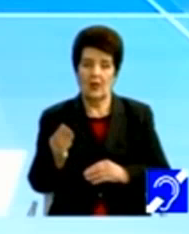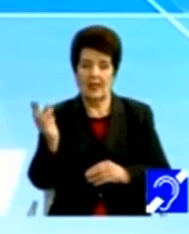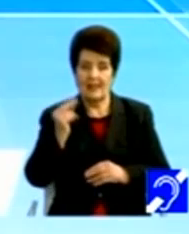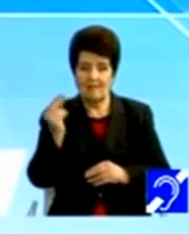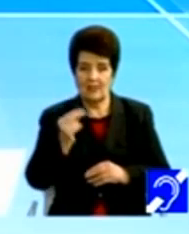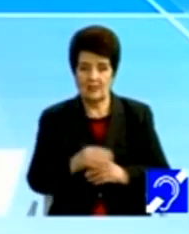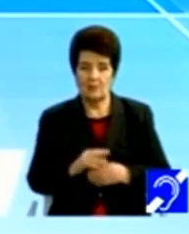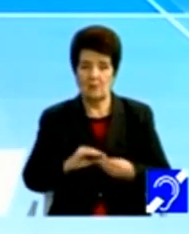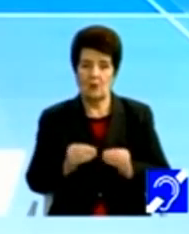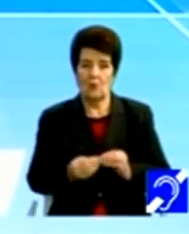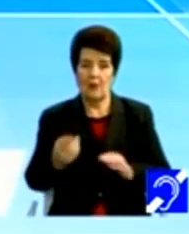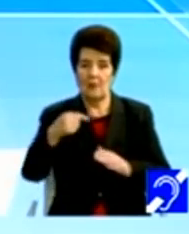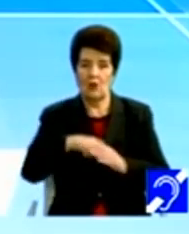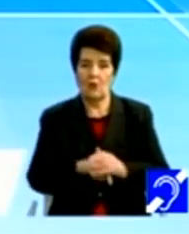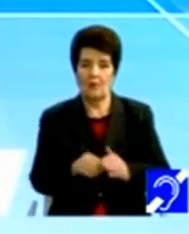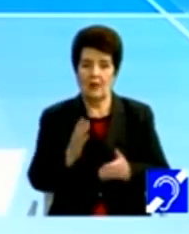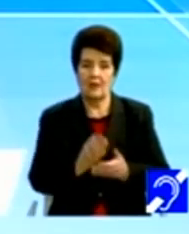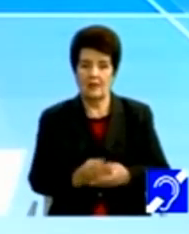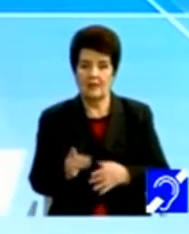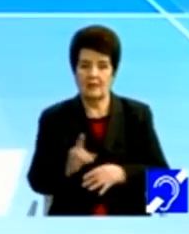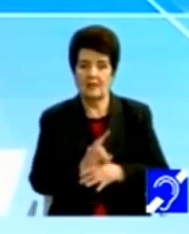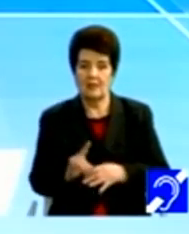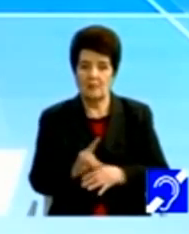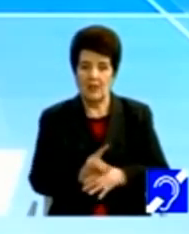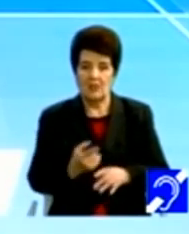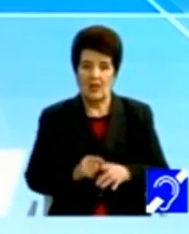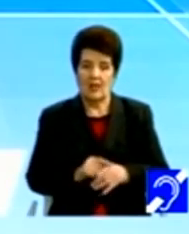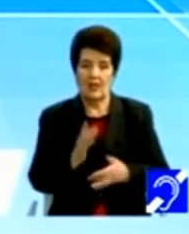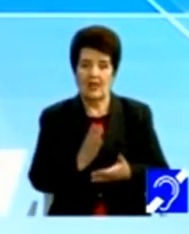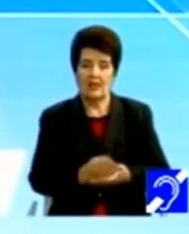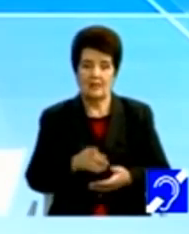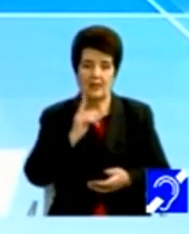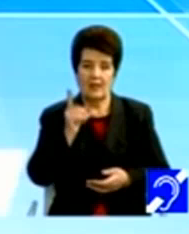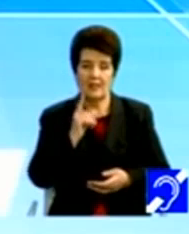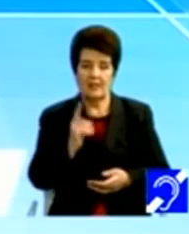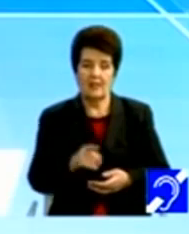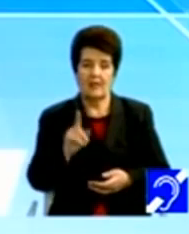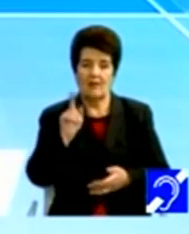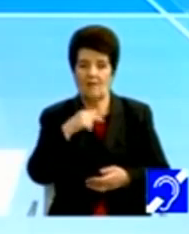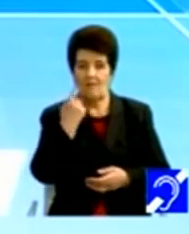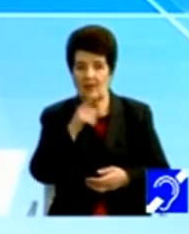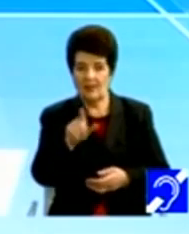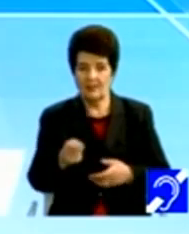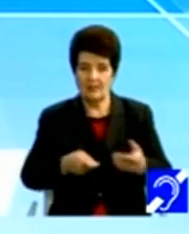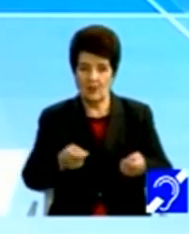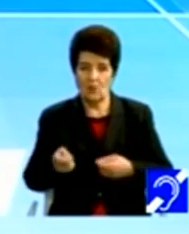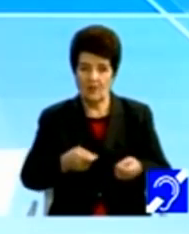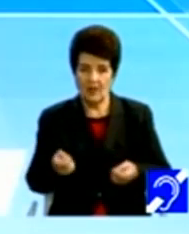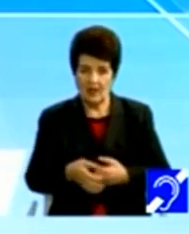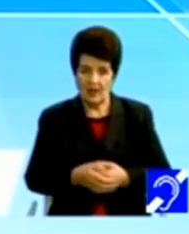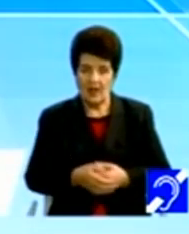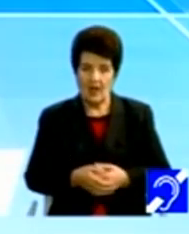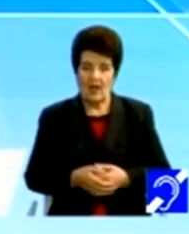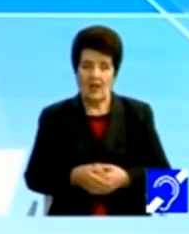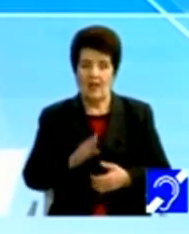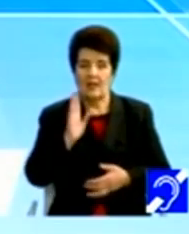învățământ, dar problema globală este marea dezamăgire care există la tineri față de actul de guvernare și față de lipsa de viabilitate